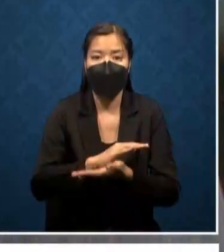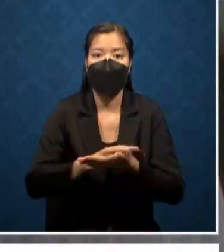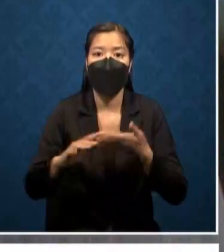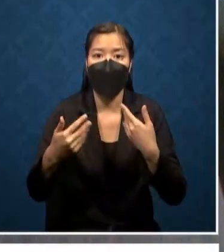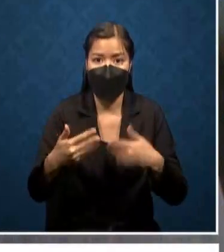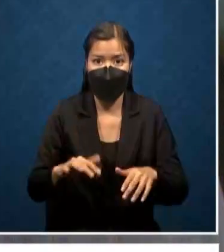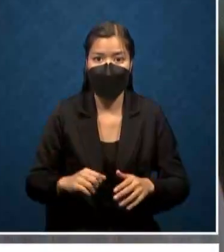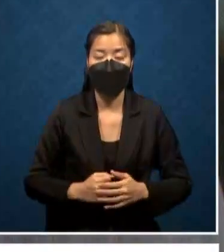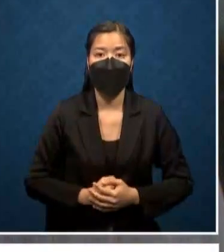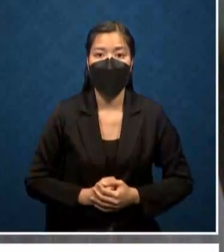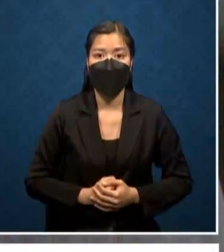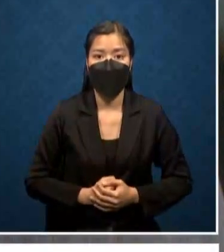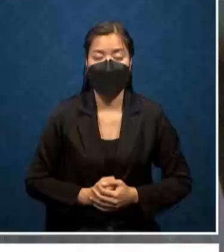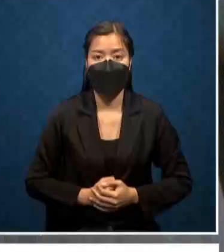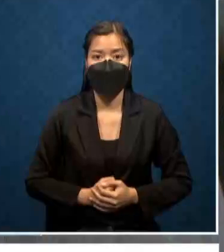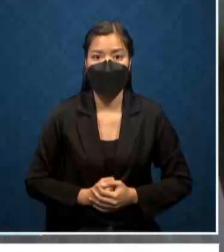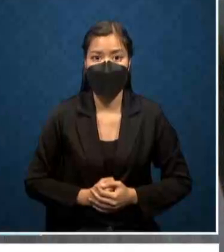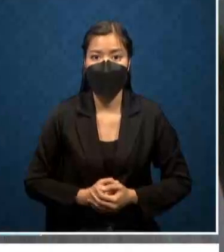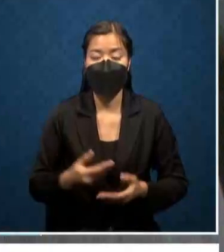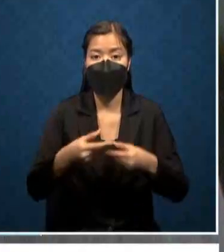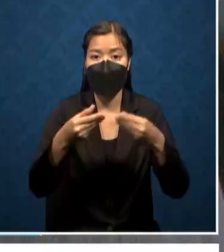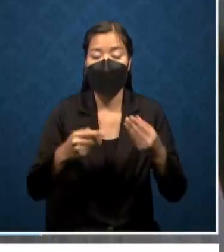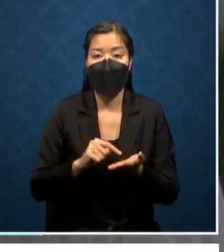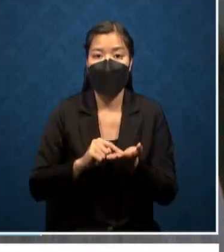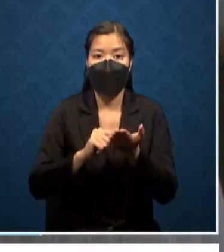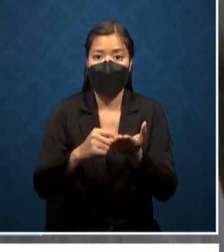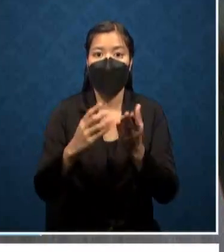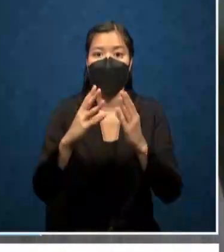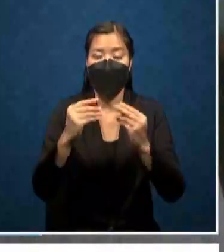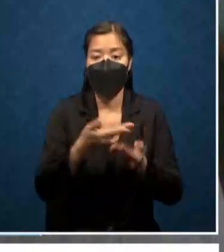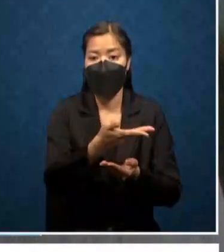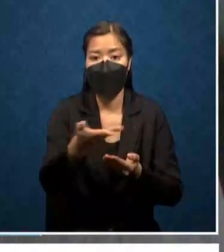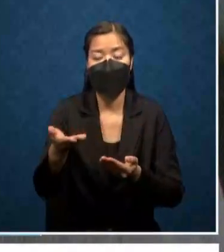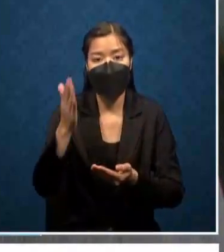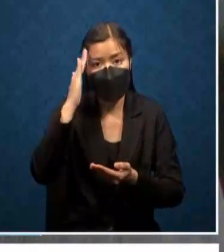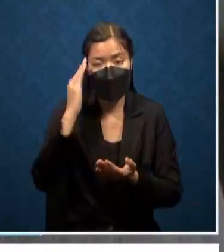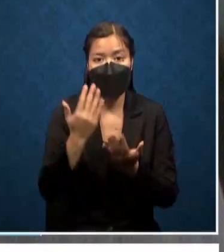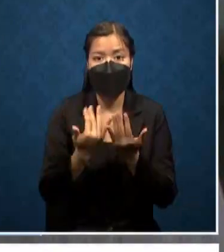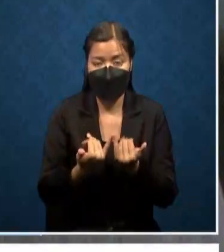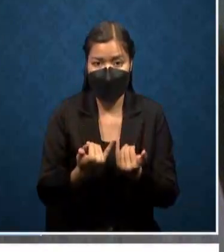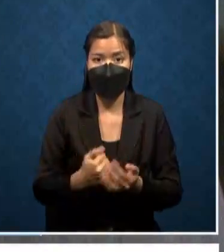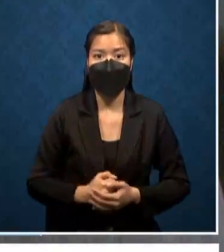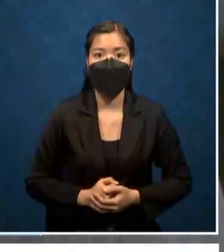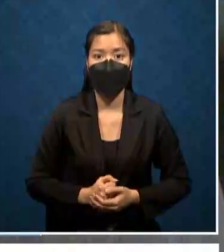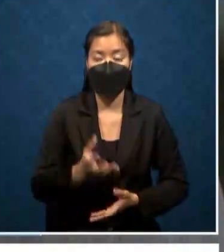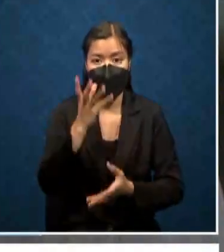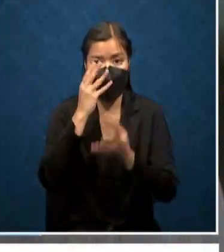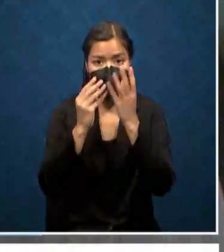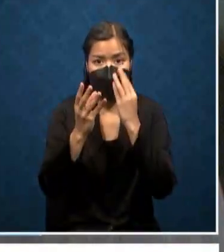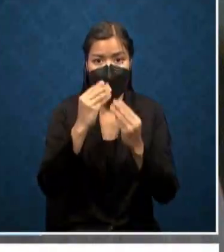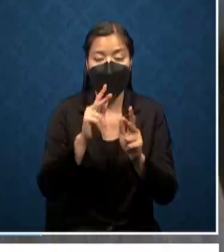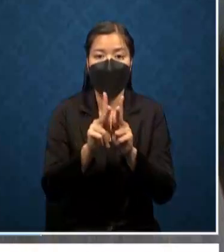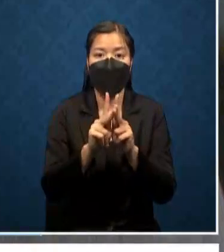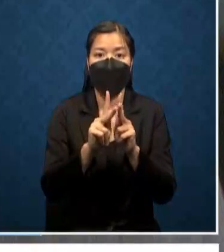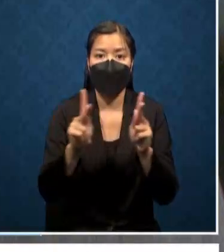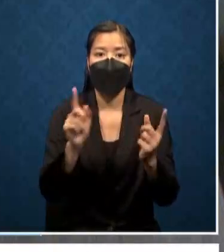อยแล้วจึงขอรายงานผลต่อที่ประชุมอย่างนี้จากการพิจารณาศึกษาคณะกรรม